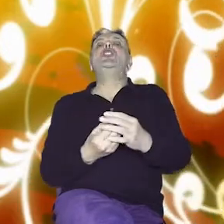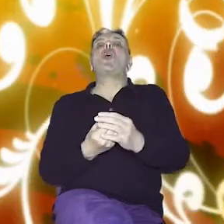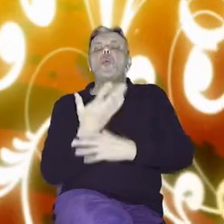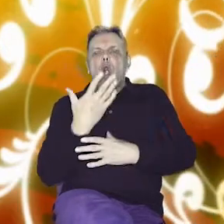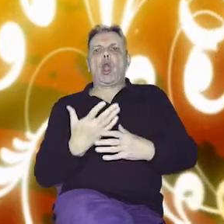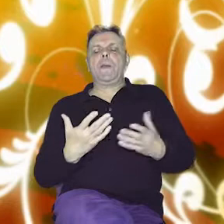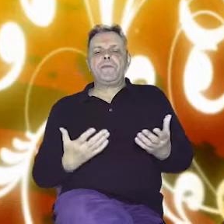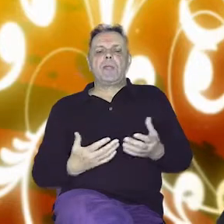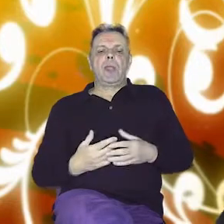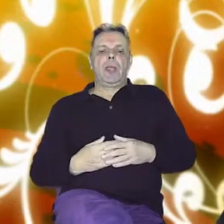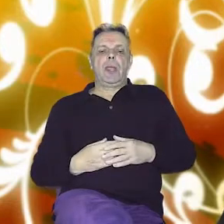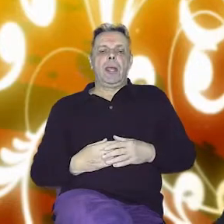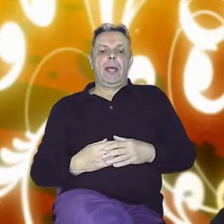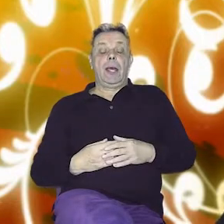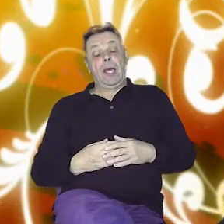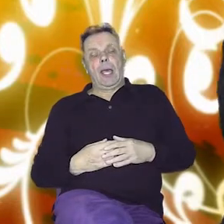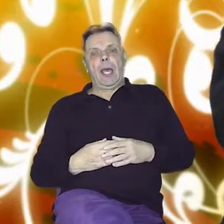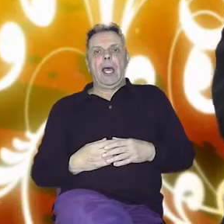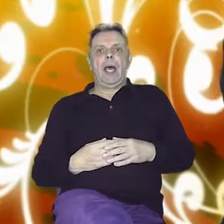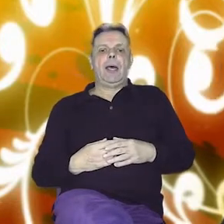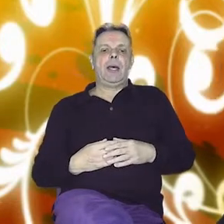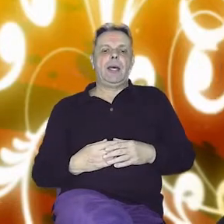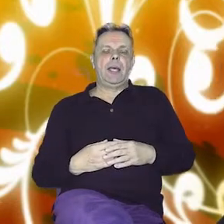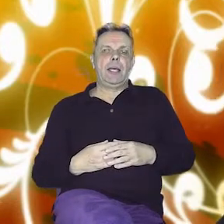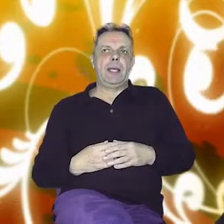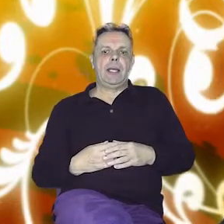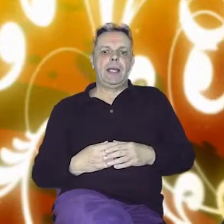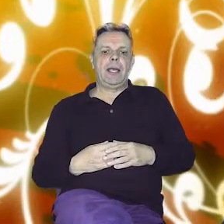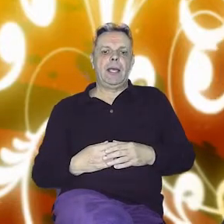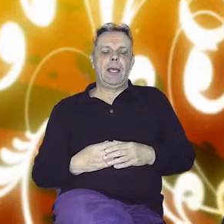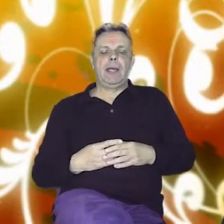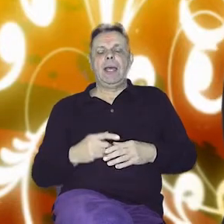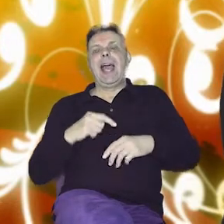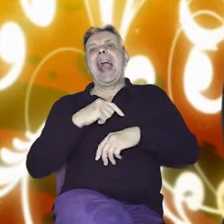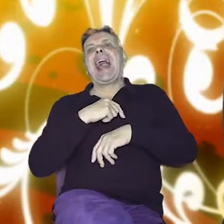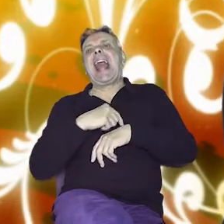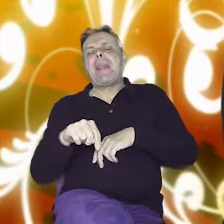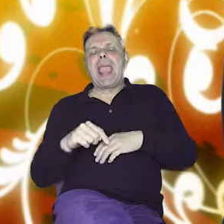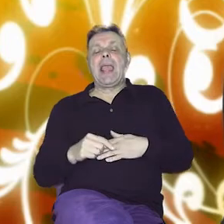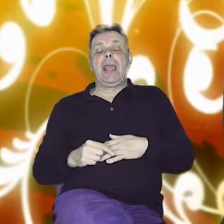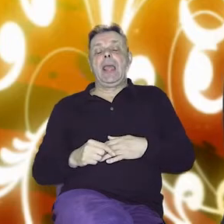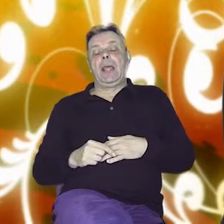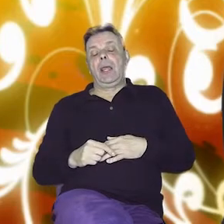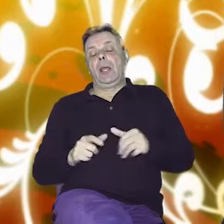liječimo, ne liječimo, reagiramo i tretiramo uzrok koji je doveo do toga. Jel?